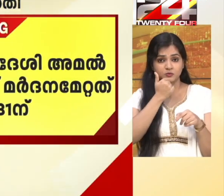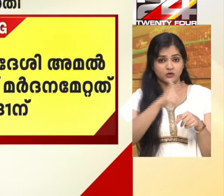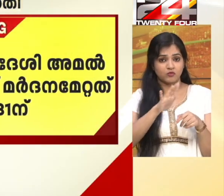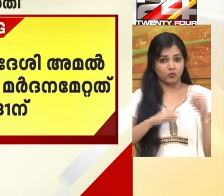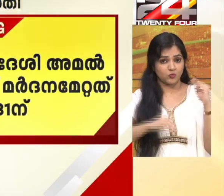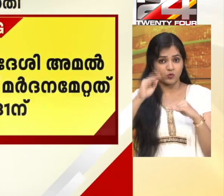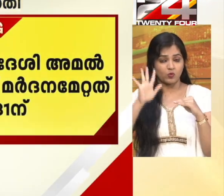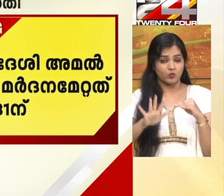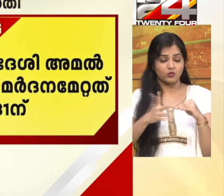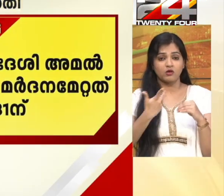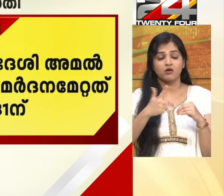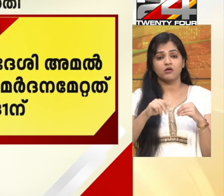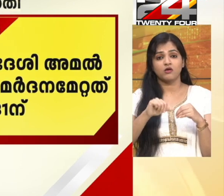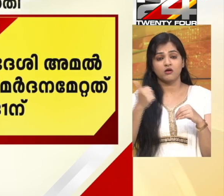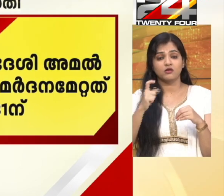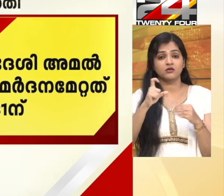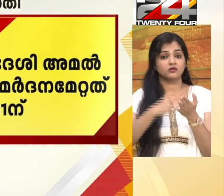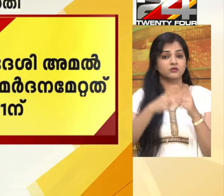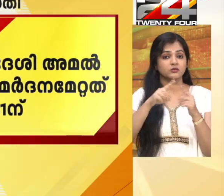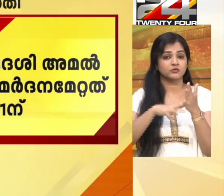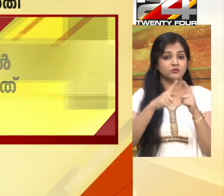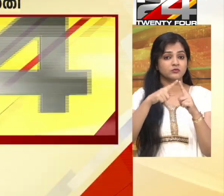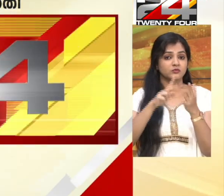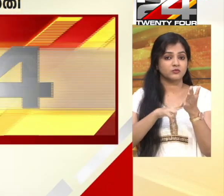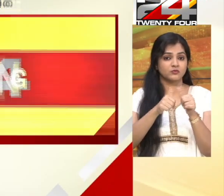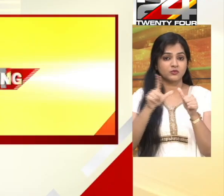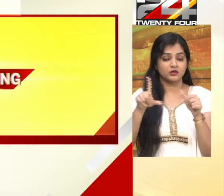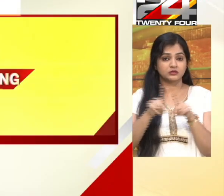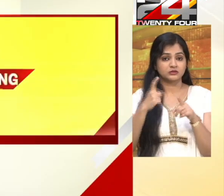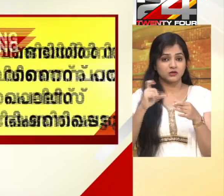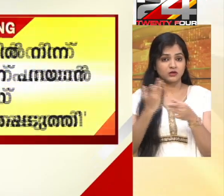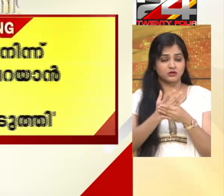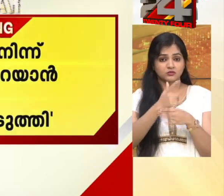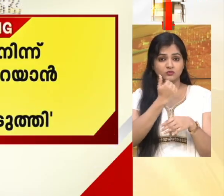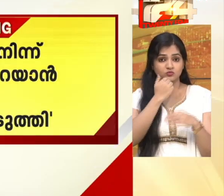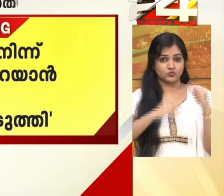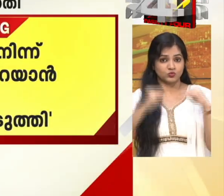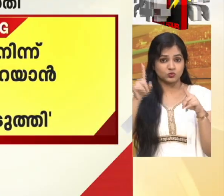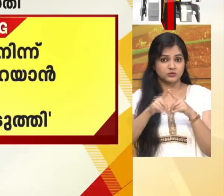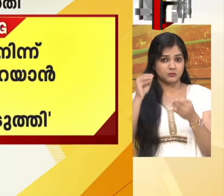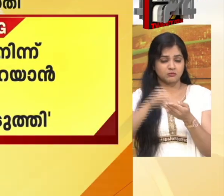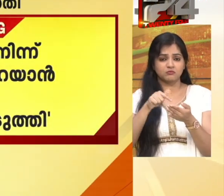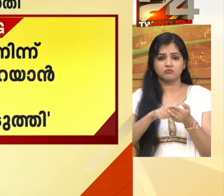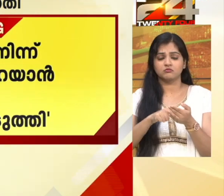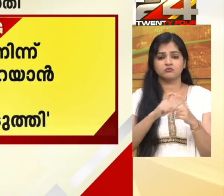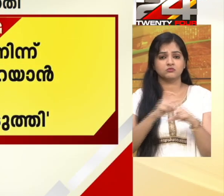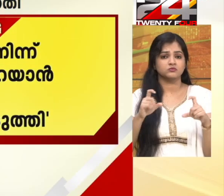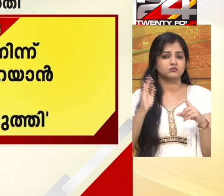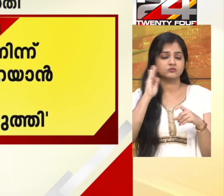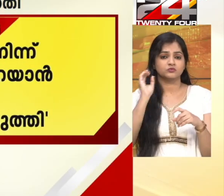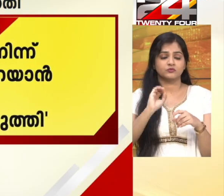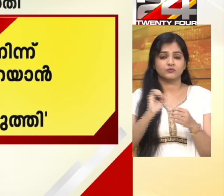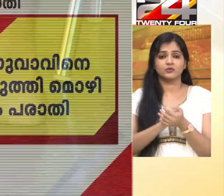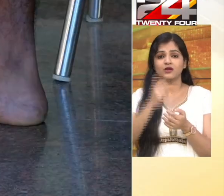അമലിനെതിരെയില്ല വേറെ ഏതെങ്കിലും ക്രിമിനൽ കുറ്റത്തിൽ അമൽ ഇതുവരെ പ്രതിയല്ല ഈ കേസിലും അങ്ങനെ എന്തെങ്കിലും ഒരു ചാർജ് അമലിന് മേലെ ചുമത്തിയിട്ടില്ല എന്നതാണ് ഈ